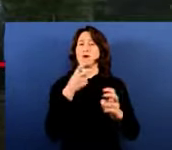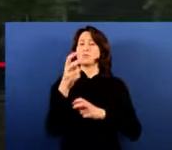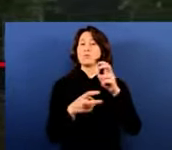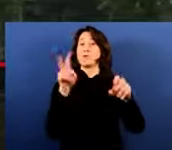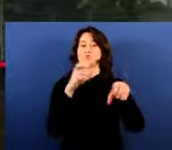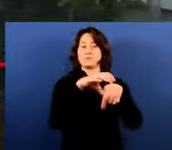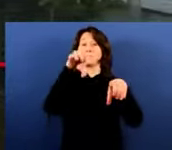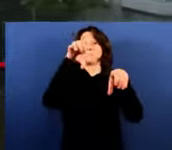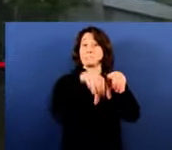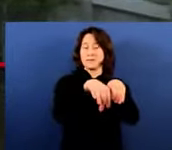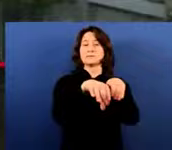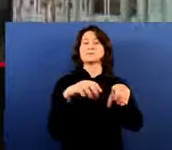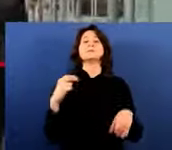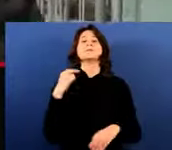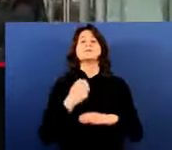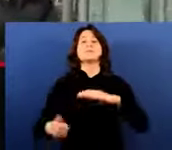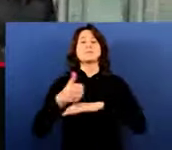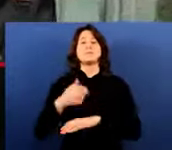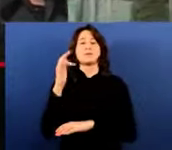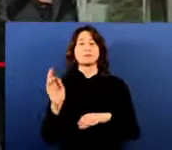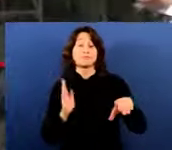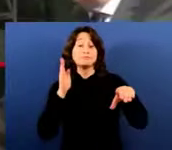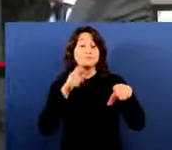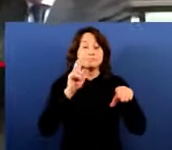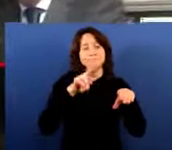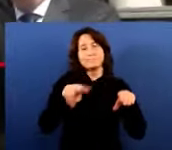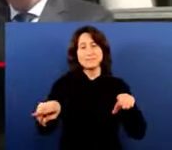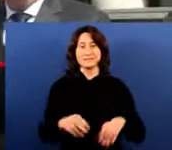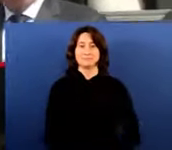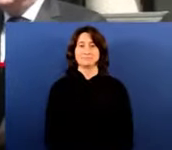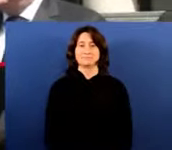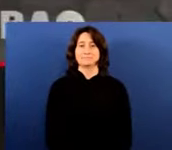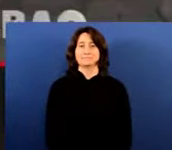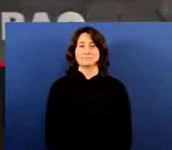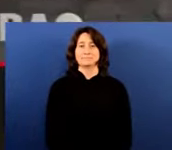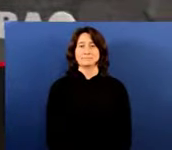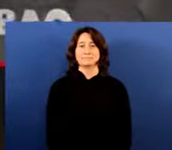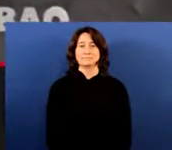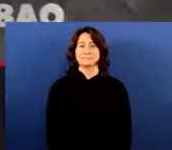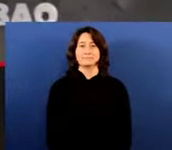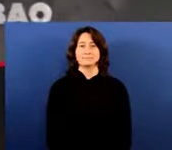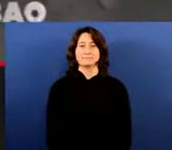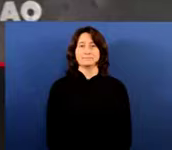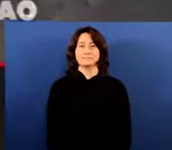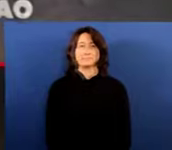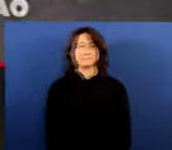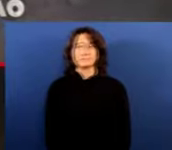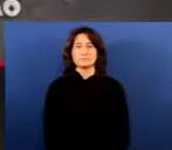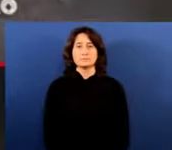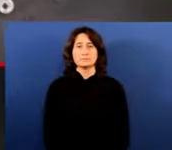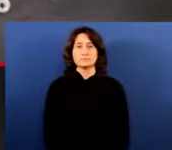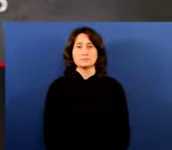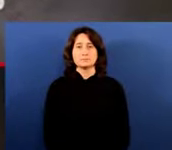gune berria bertatik bertara ezagutzen izan da aldo nagusia. Asteazken honetan bertan, maiatzaren 9an,